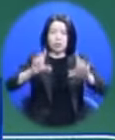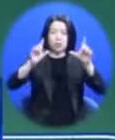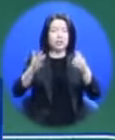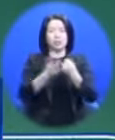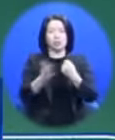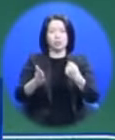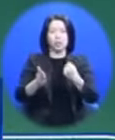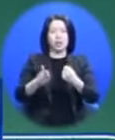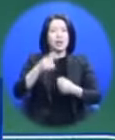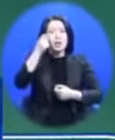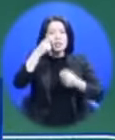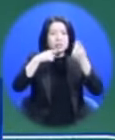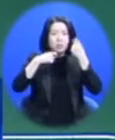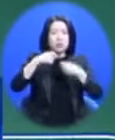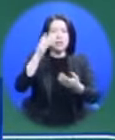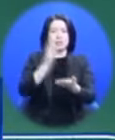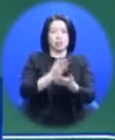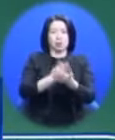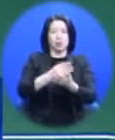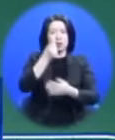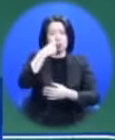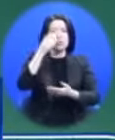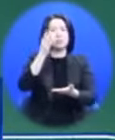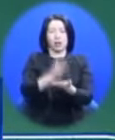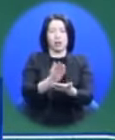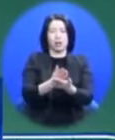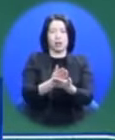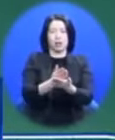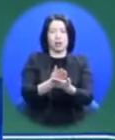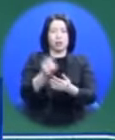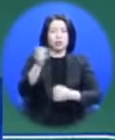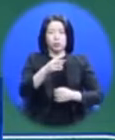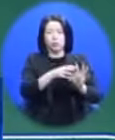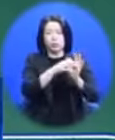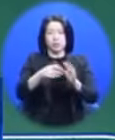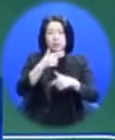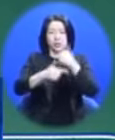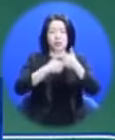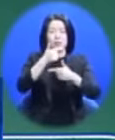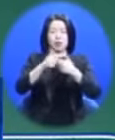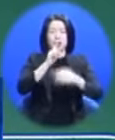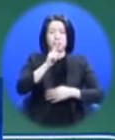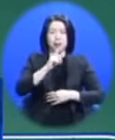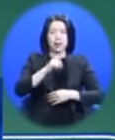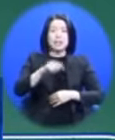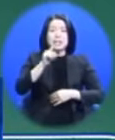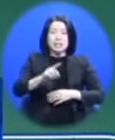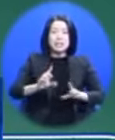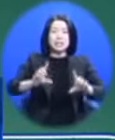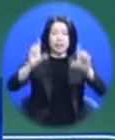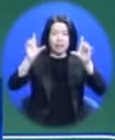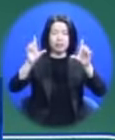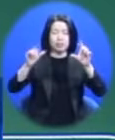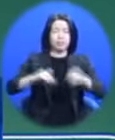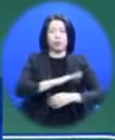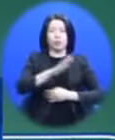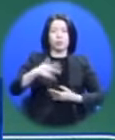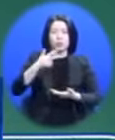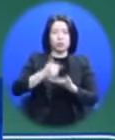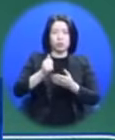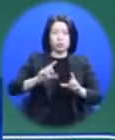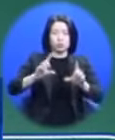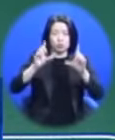말라 이렇게 이야기를 하고 느헤미야가 이어서 아주 그 유명한 이야기를 합니다. 이 날은 우리 주의